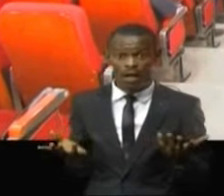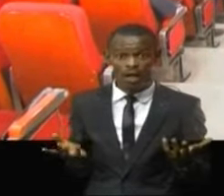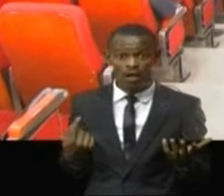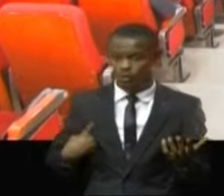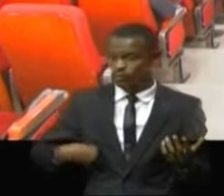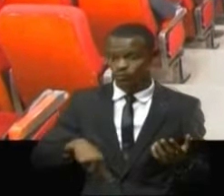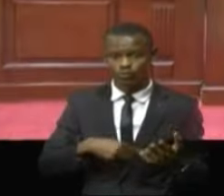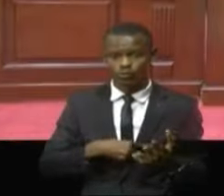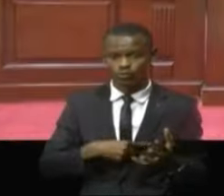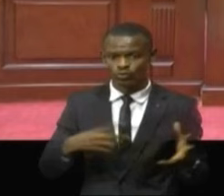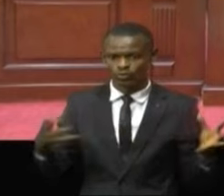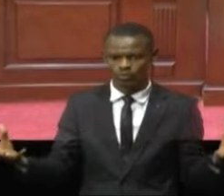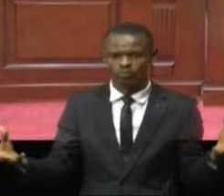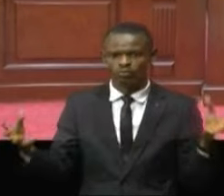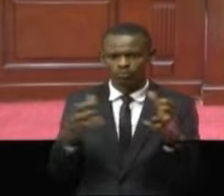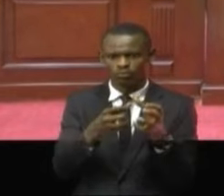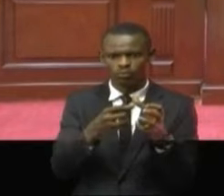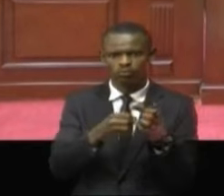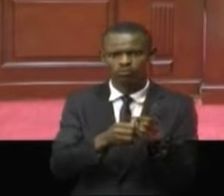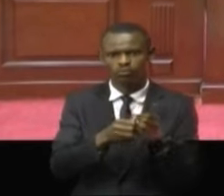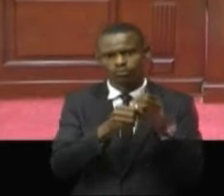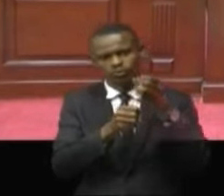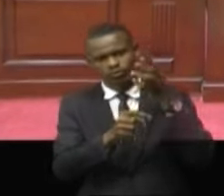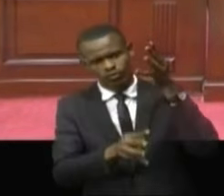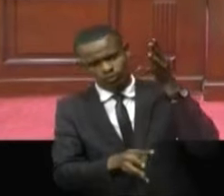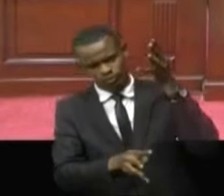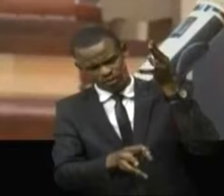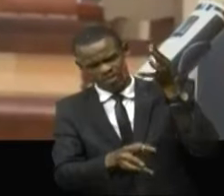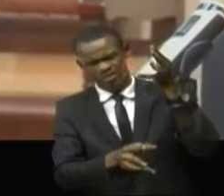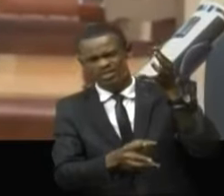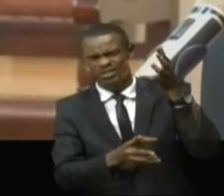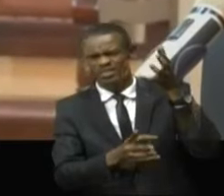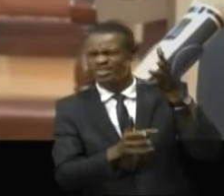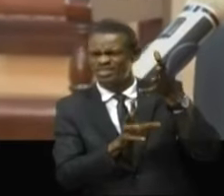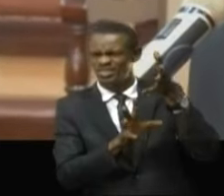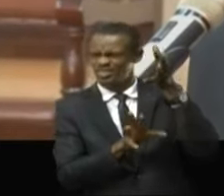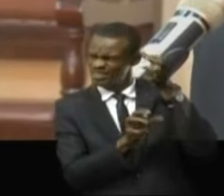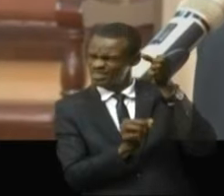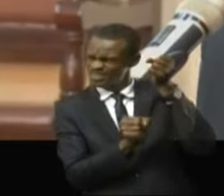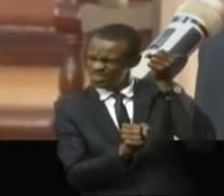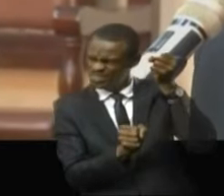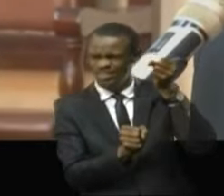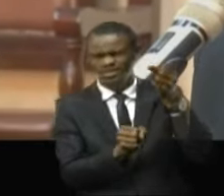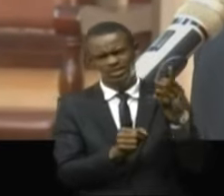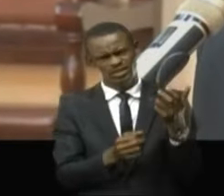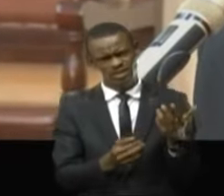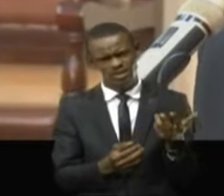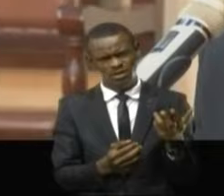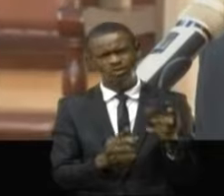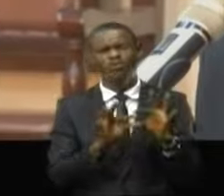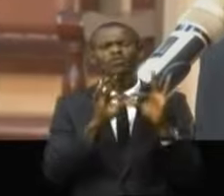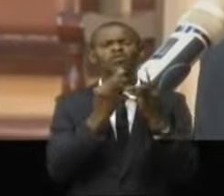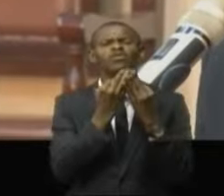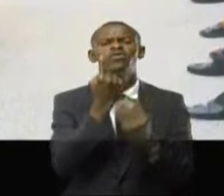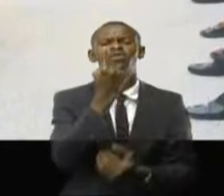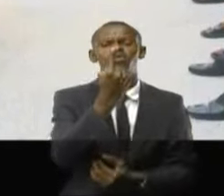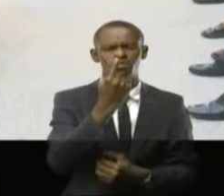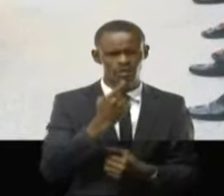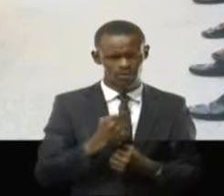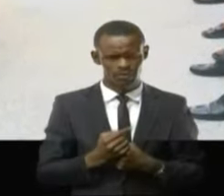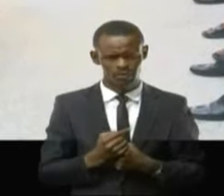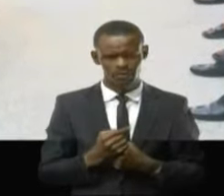chaîne et constituons une grande famille. Ces mots sont prononcés par le premier président de la Cour de cassation, le professeur Ndomba